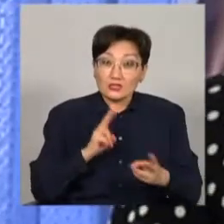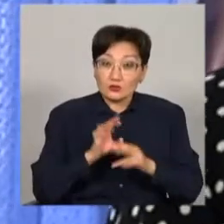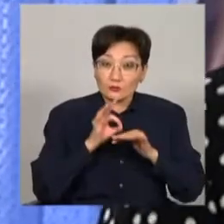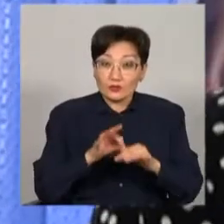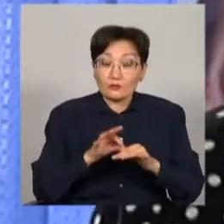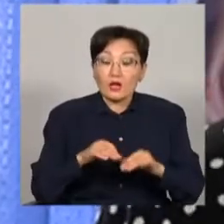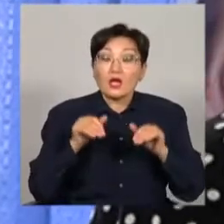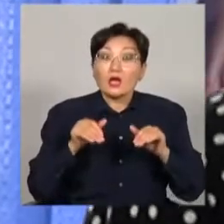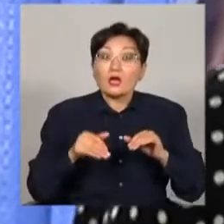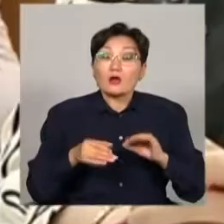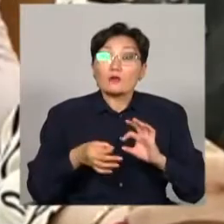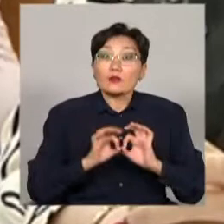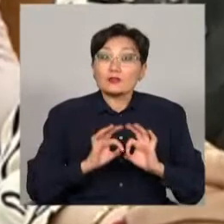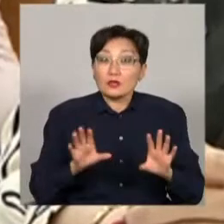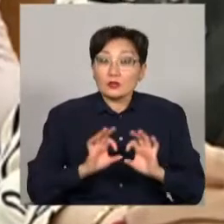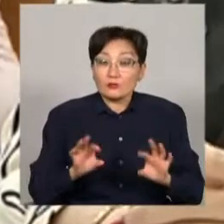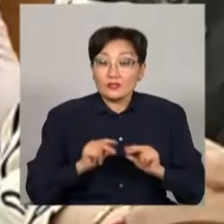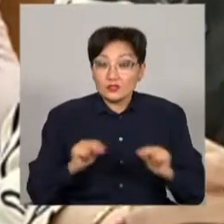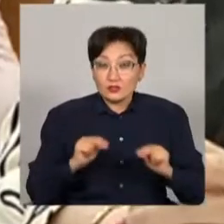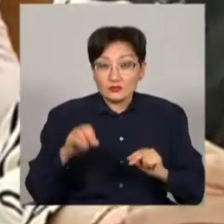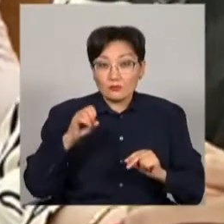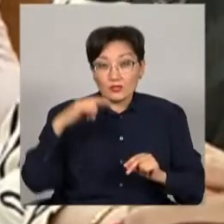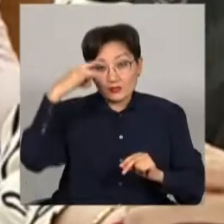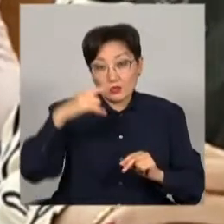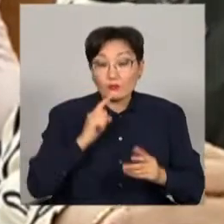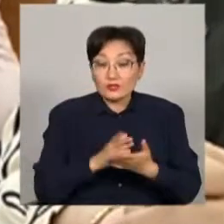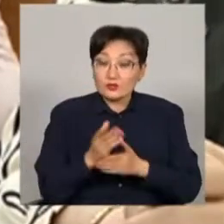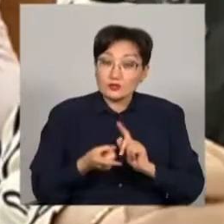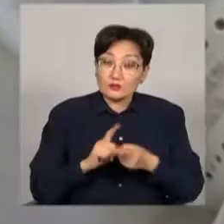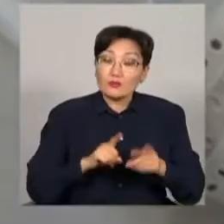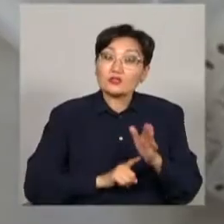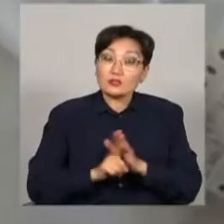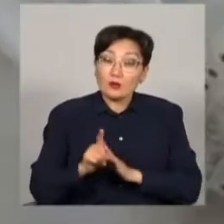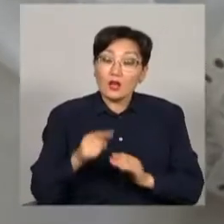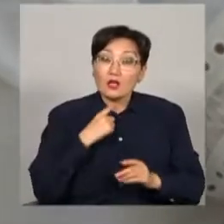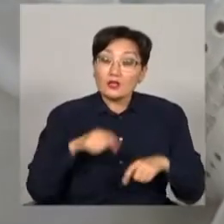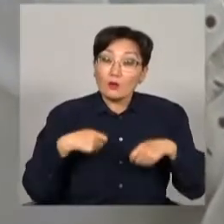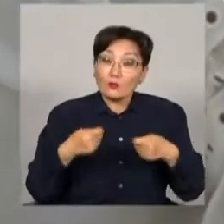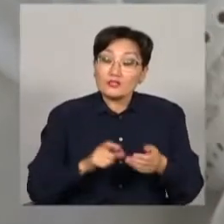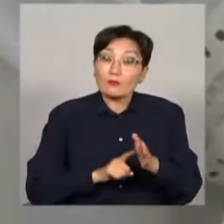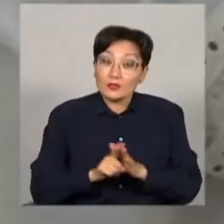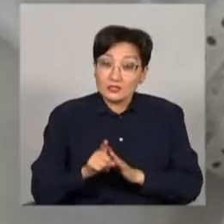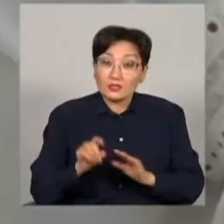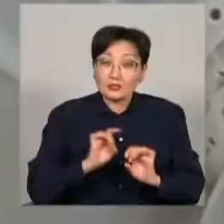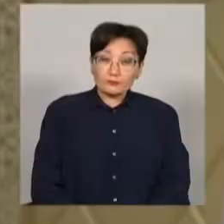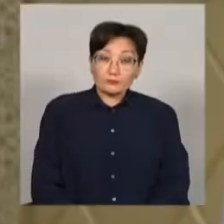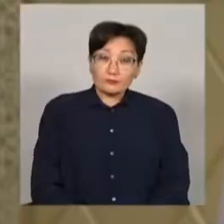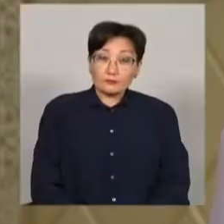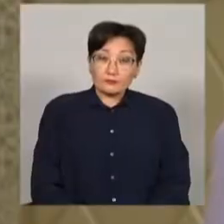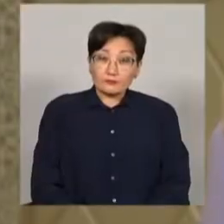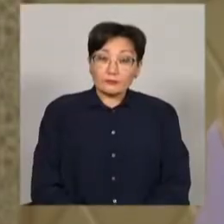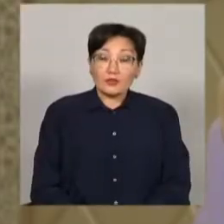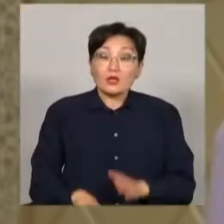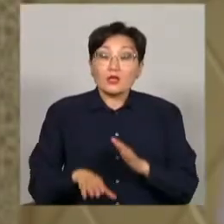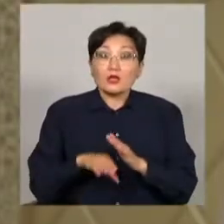Ал референдумның мән маңызын түсінген оқытушылар елдегі саяси өзгеріс ең алдымен дауыс беруден басталатынын айтып отыр.